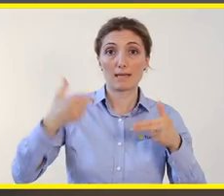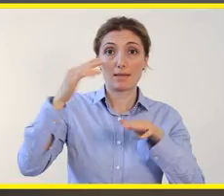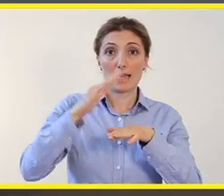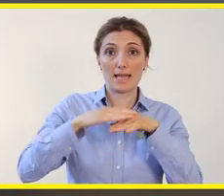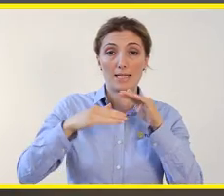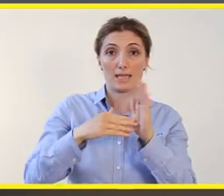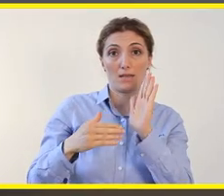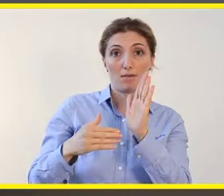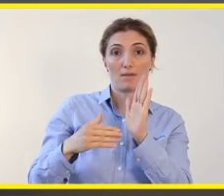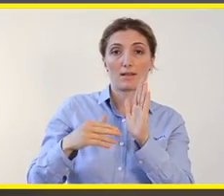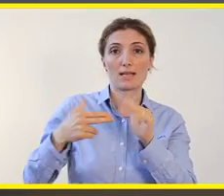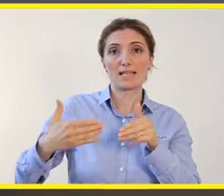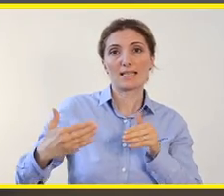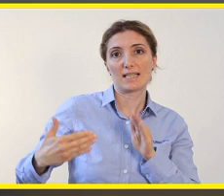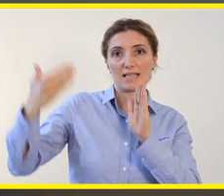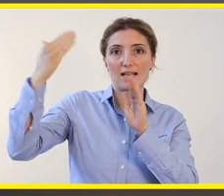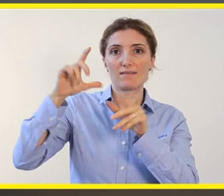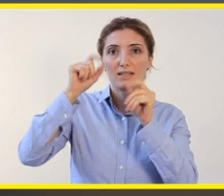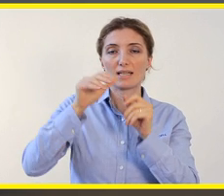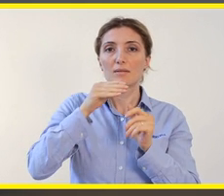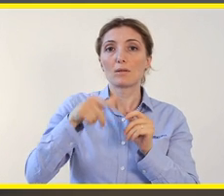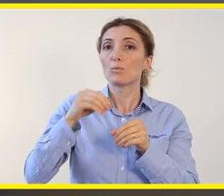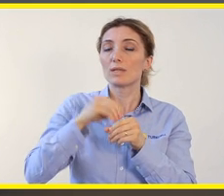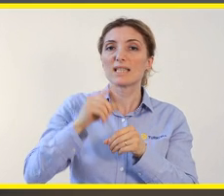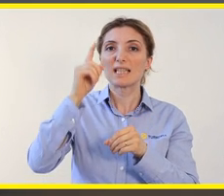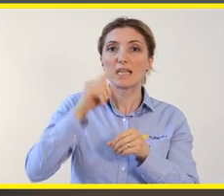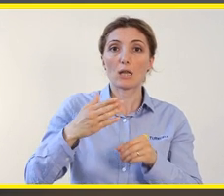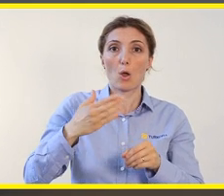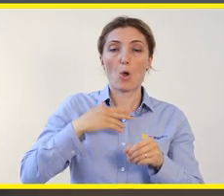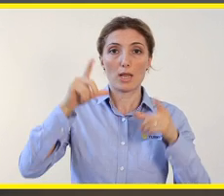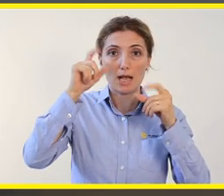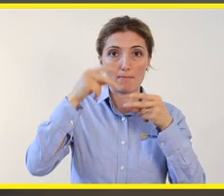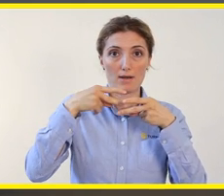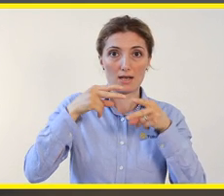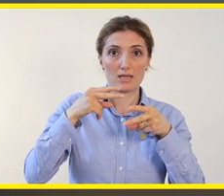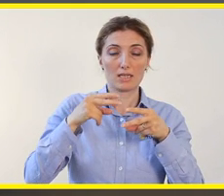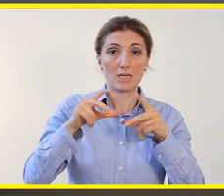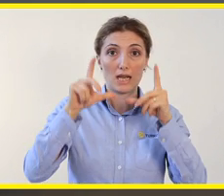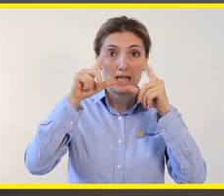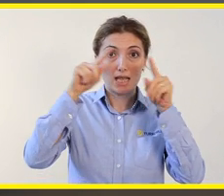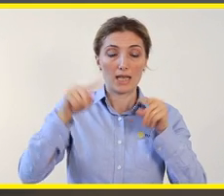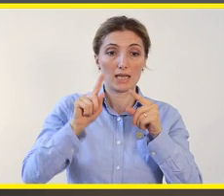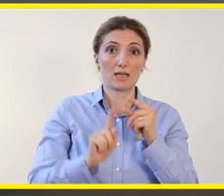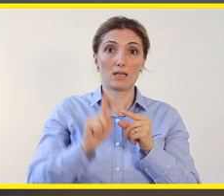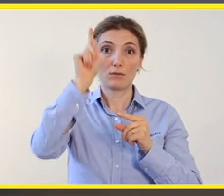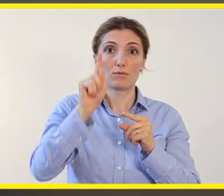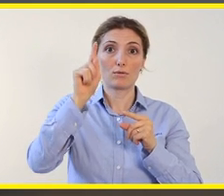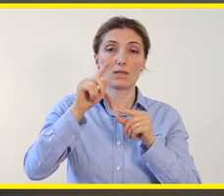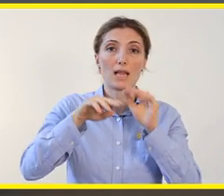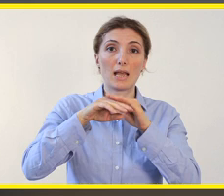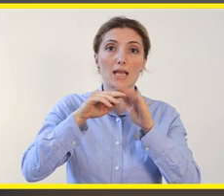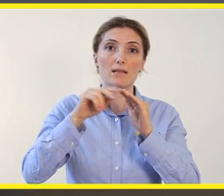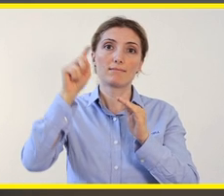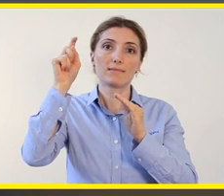Kameraya elinizi göstererek de selfie çekebilirsiniz. Bunun için ilk olarak ön kameranızı açın. Ekranın en üstünde yer alan el